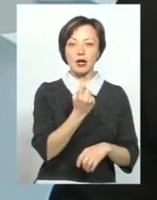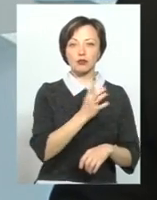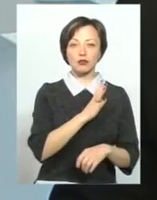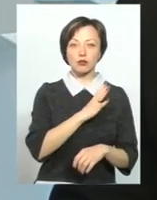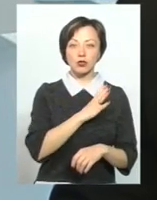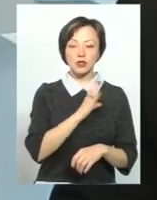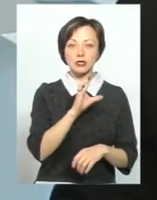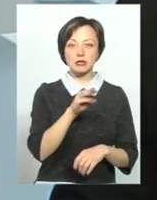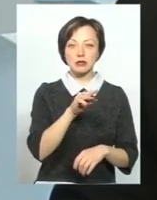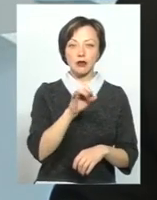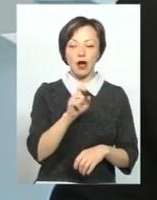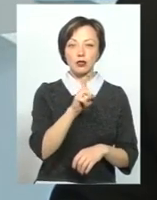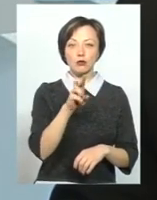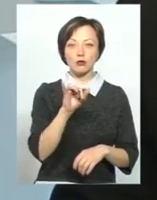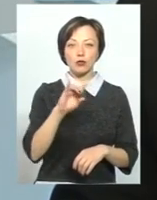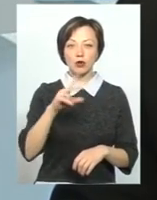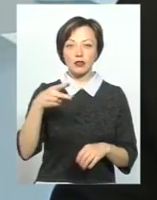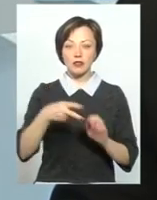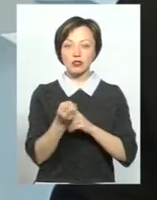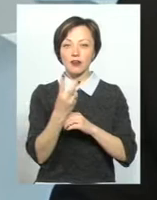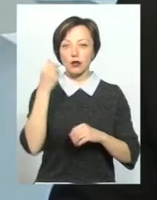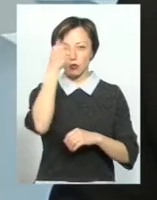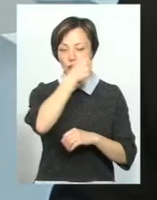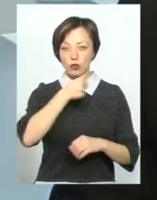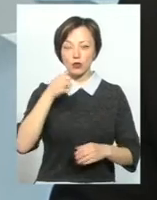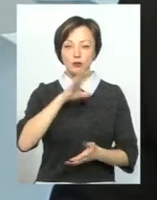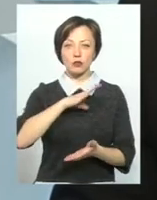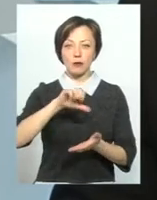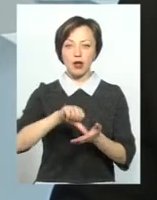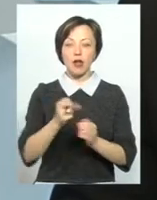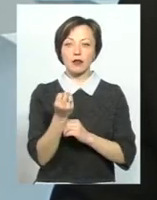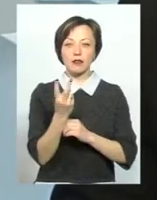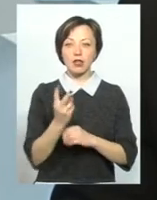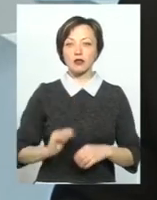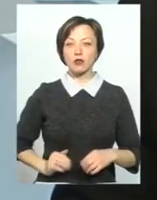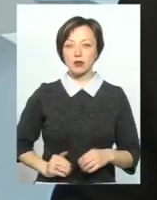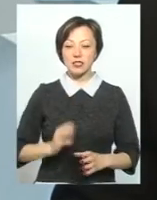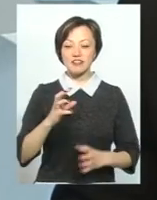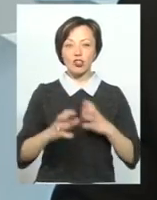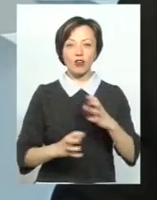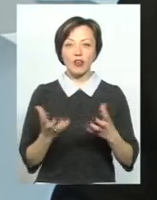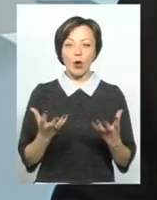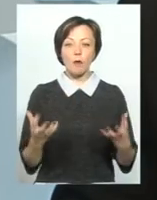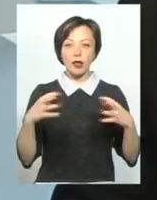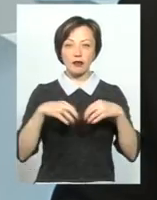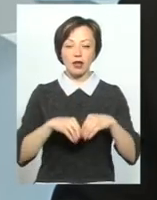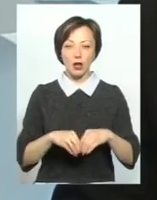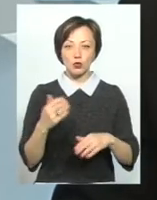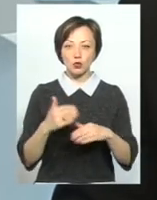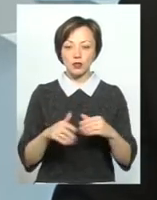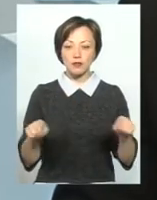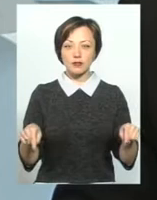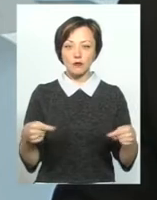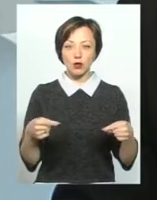в Страсбурзі в 2012 році, де було присутнє 12 компаній світових, які об'єдналися вже в